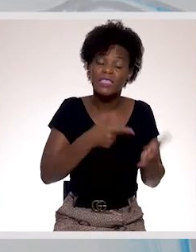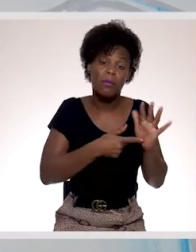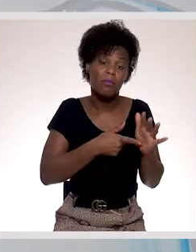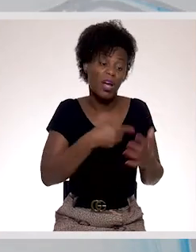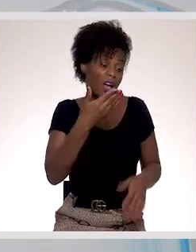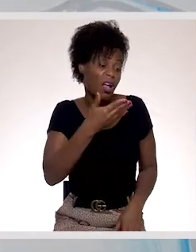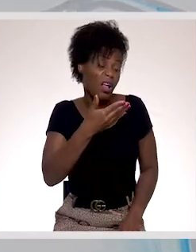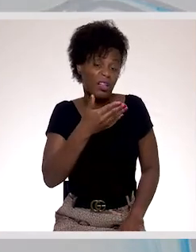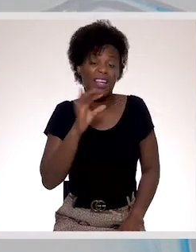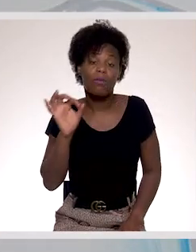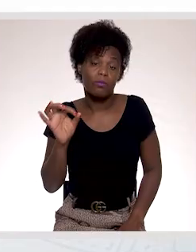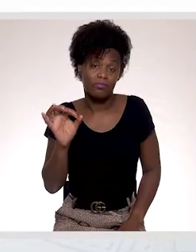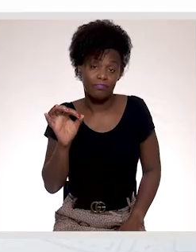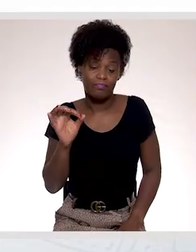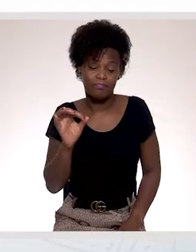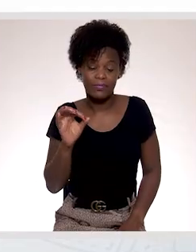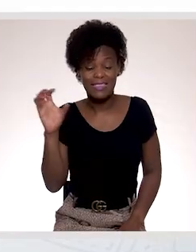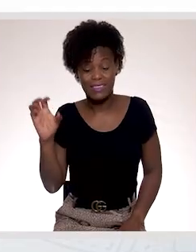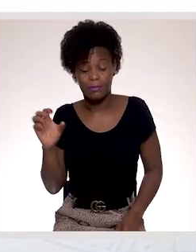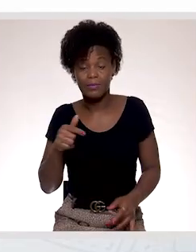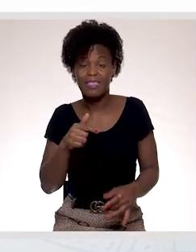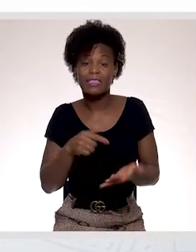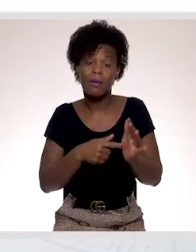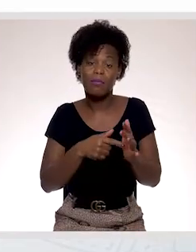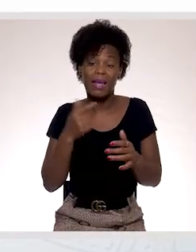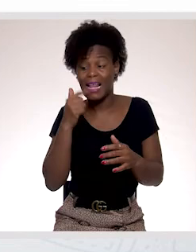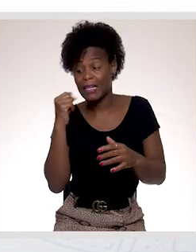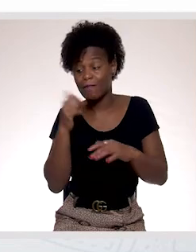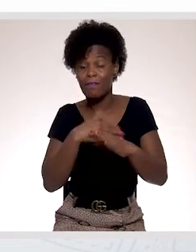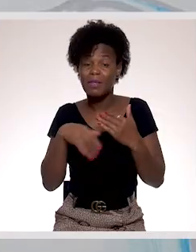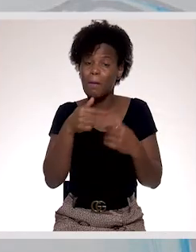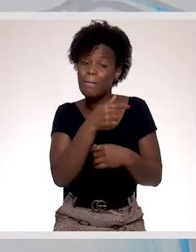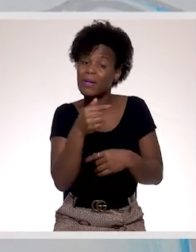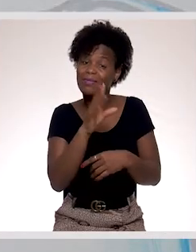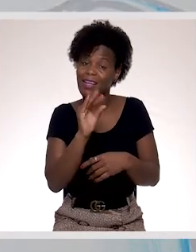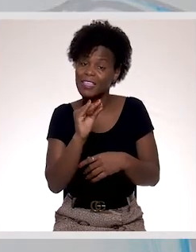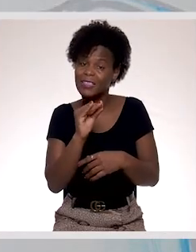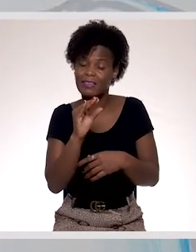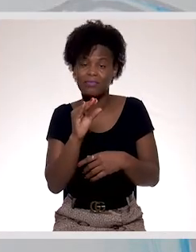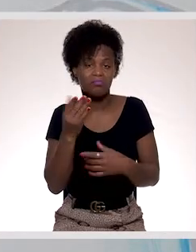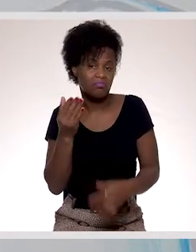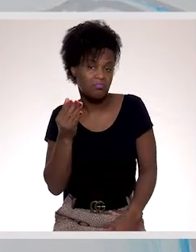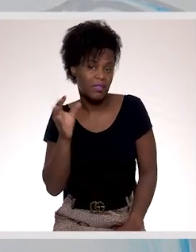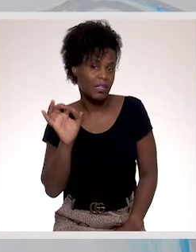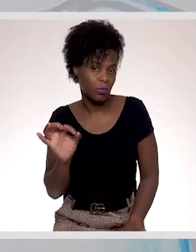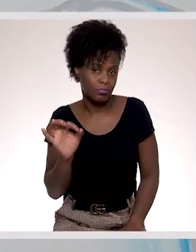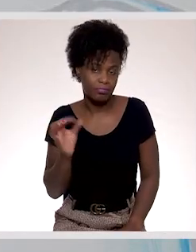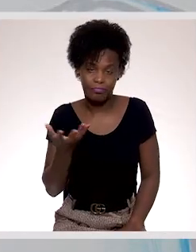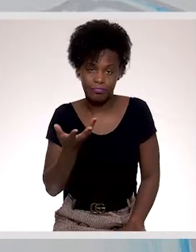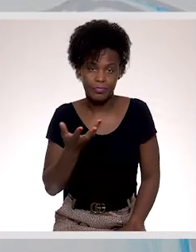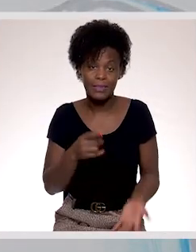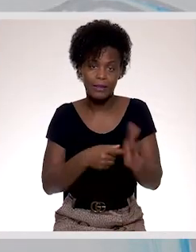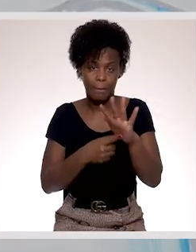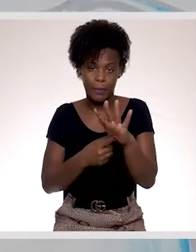degrés Celsius ». Il fait moins 10 degrés. Il fait moins 10 degrés.